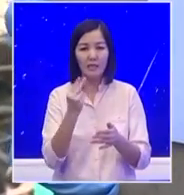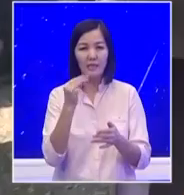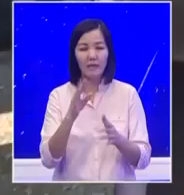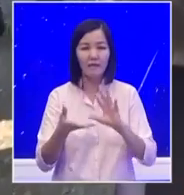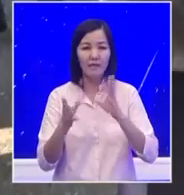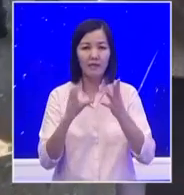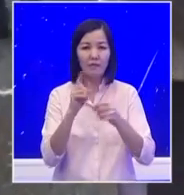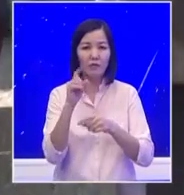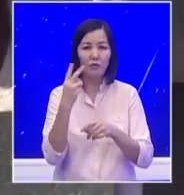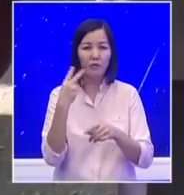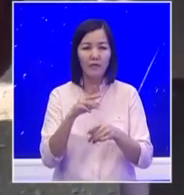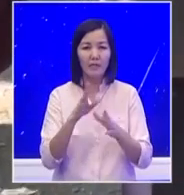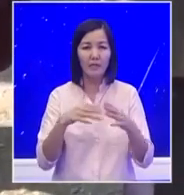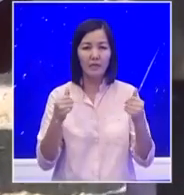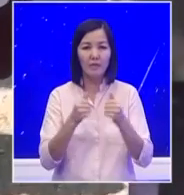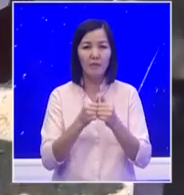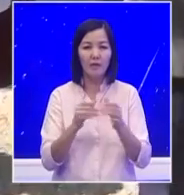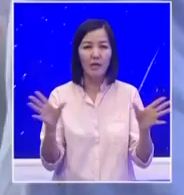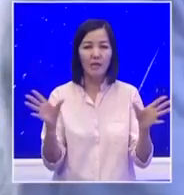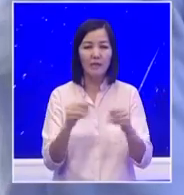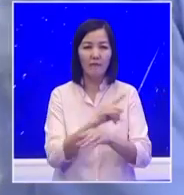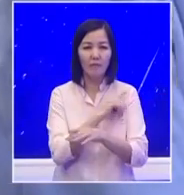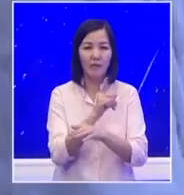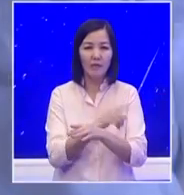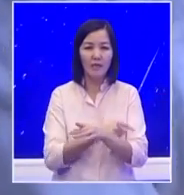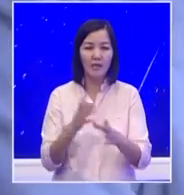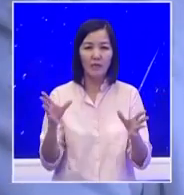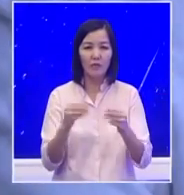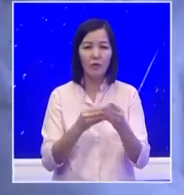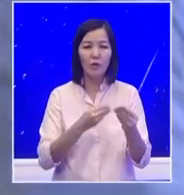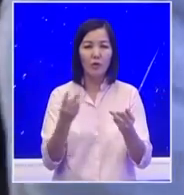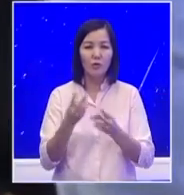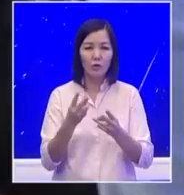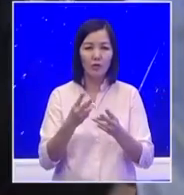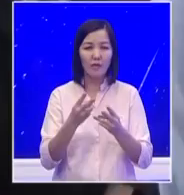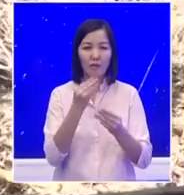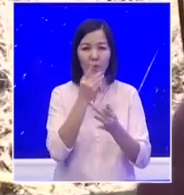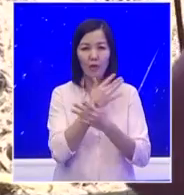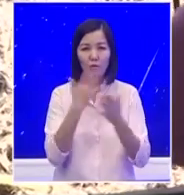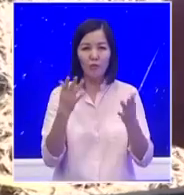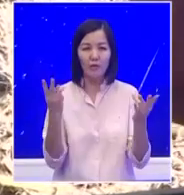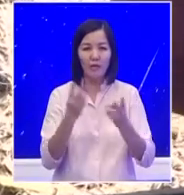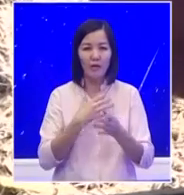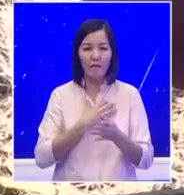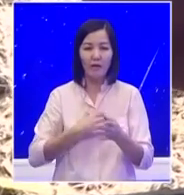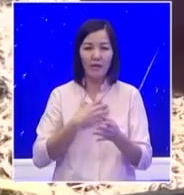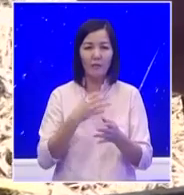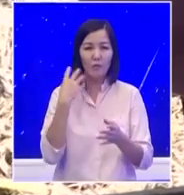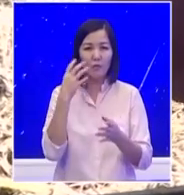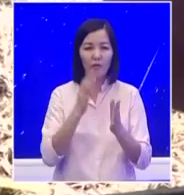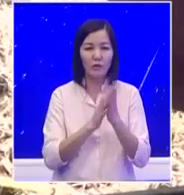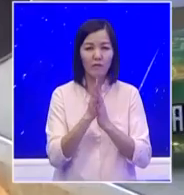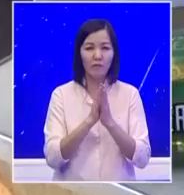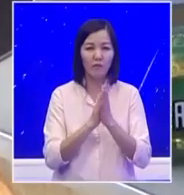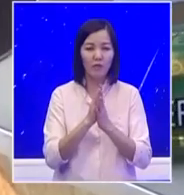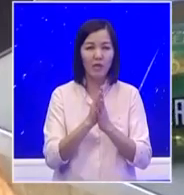Всего охватили 120 семей. Совместными усилиями они раздали нуждающимся продукты первой необходимости, овощи, фрукты,